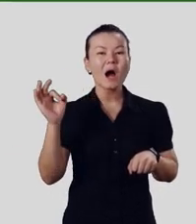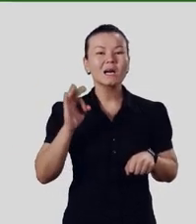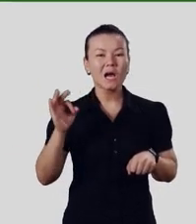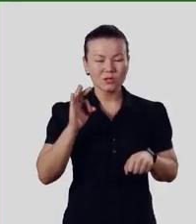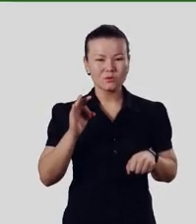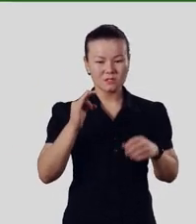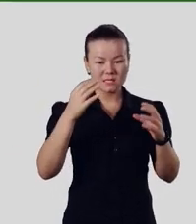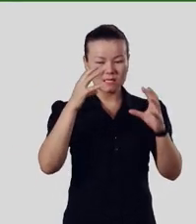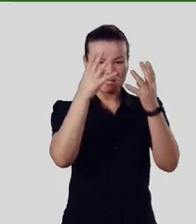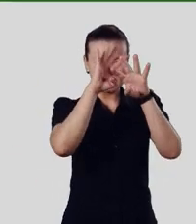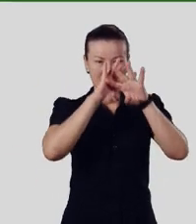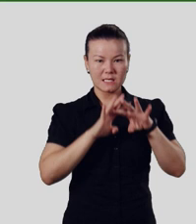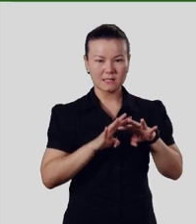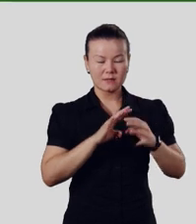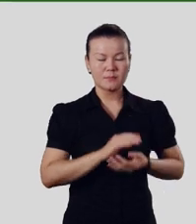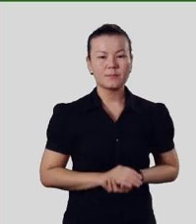сетке.